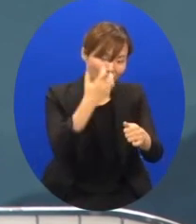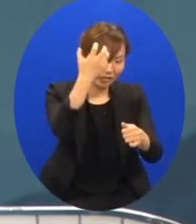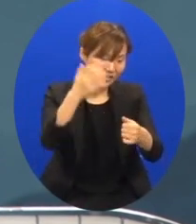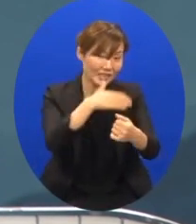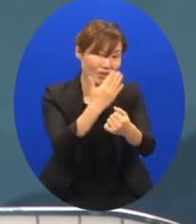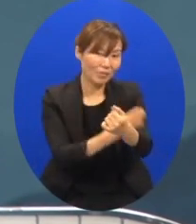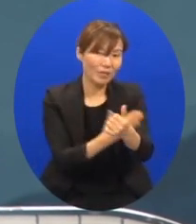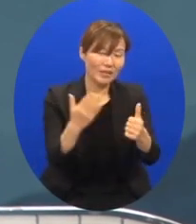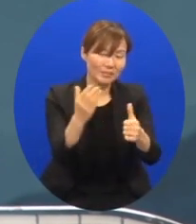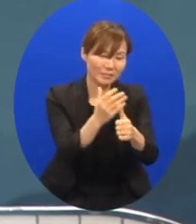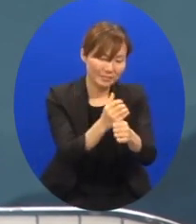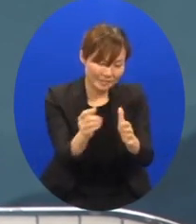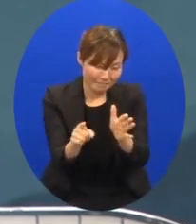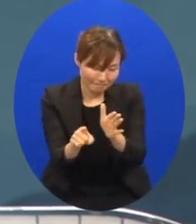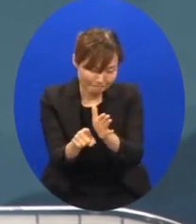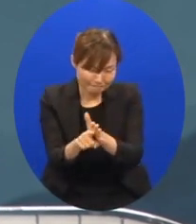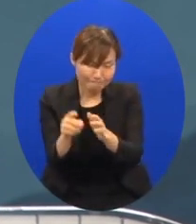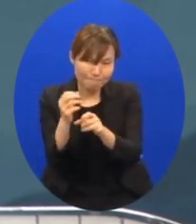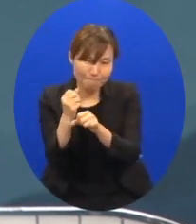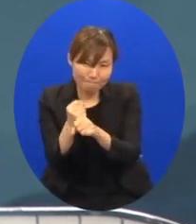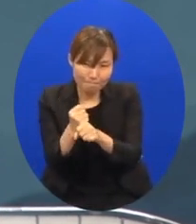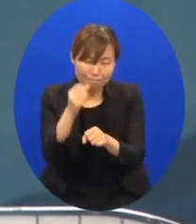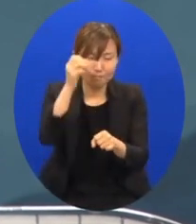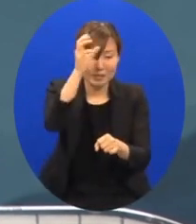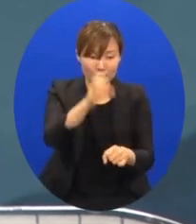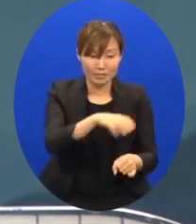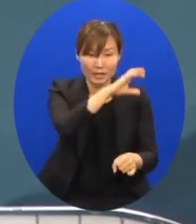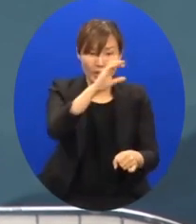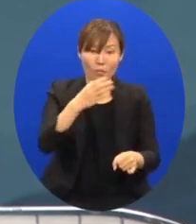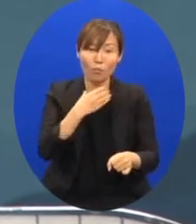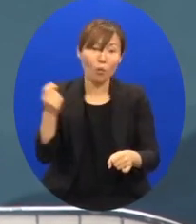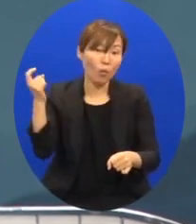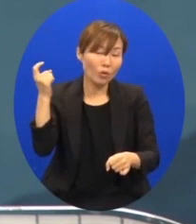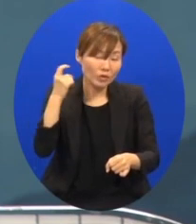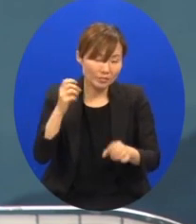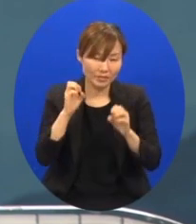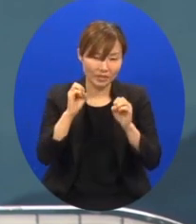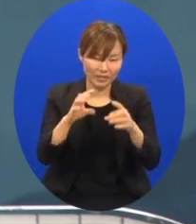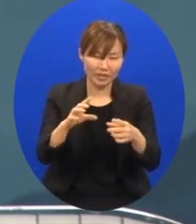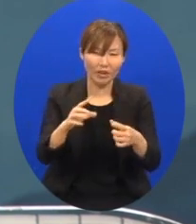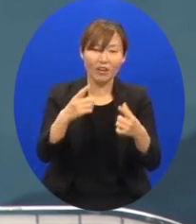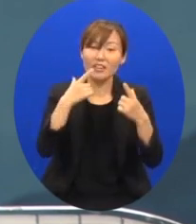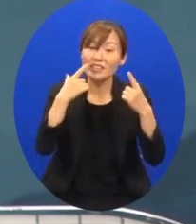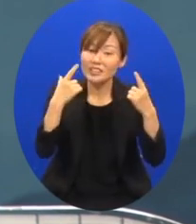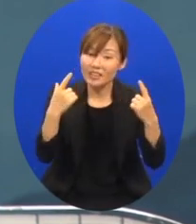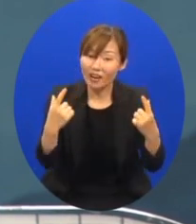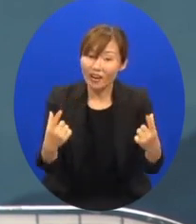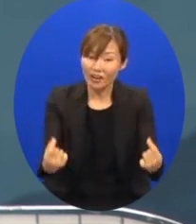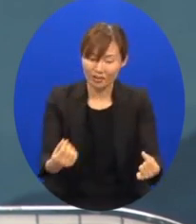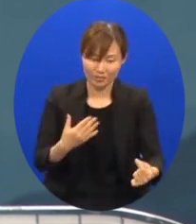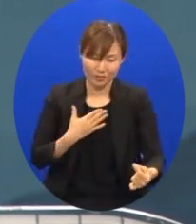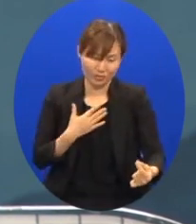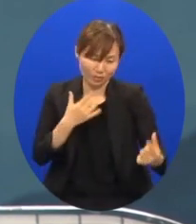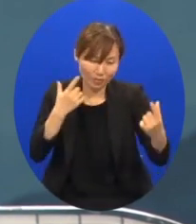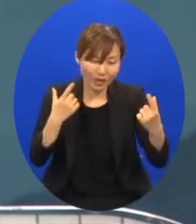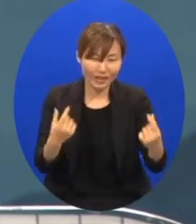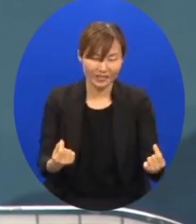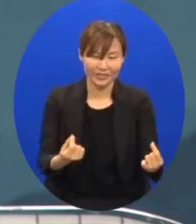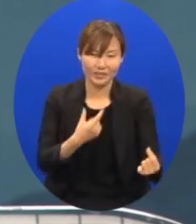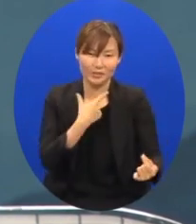지학 그렇게 십자가의 복음 만 전했던 것처럼 저도 그렇게 해 보겠어요 그리스도의 마음을 품으라